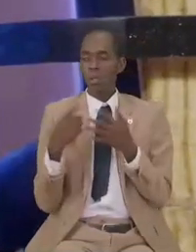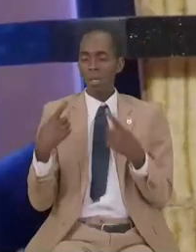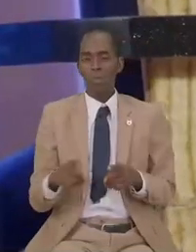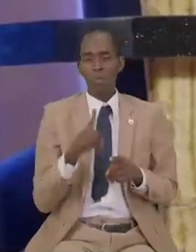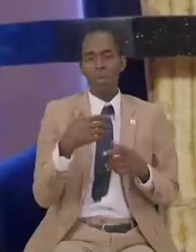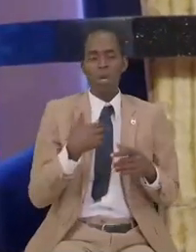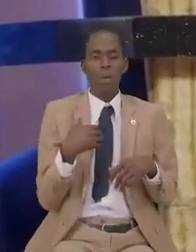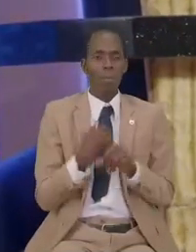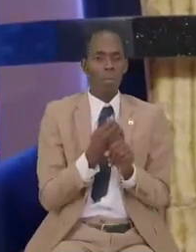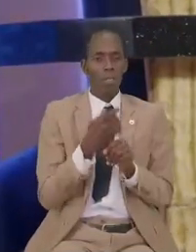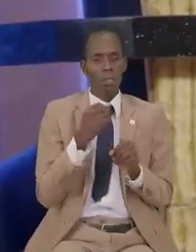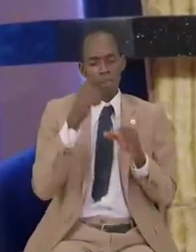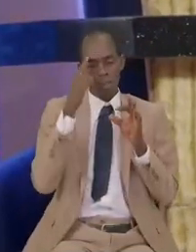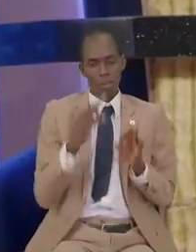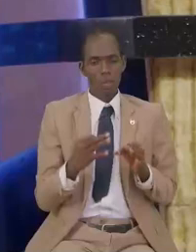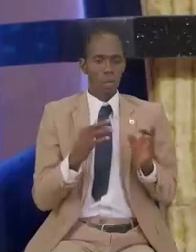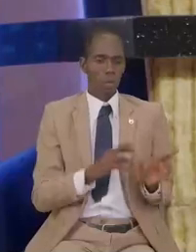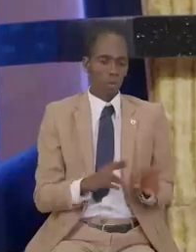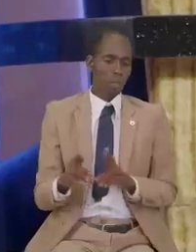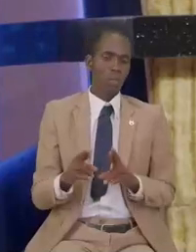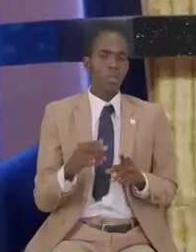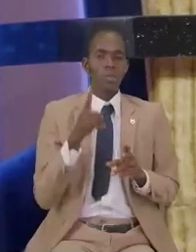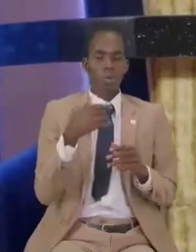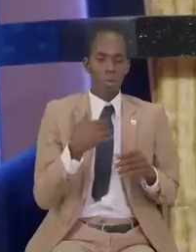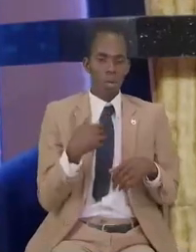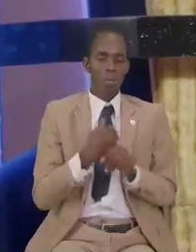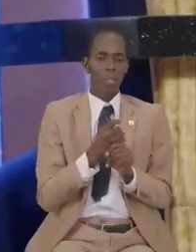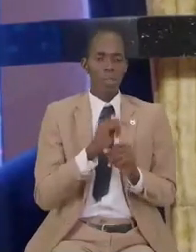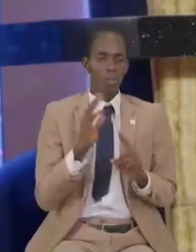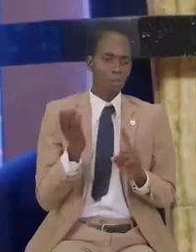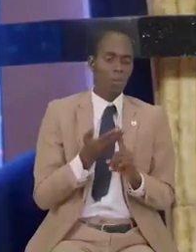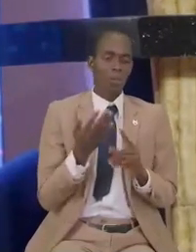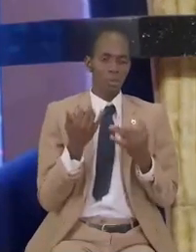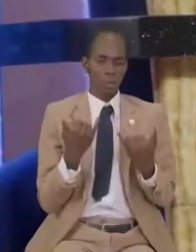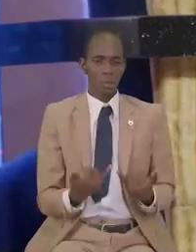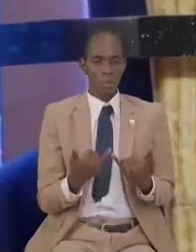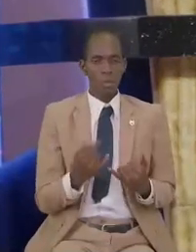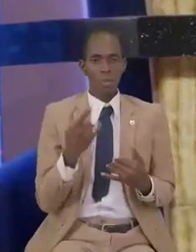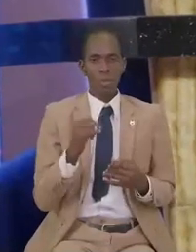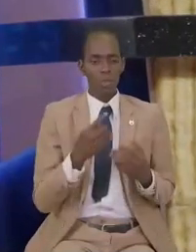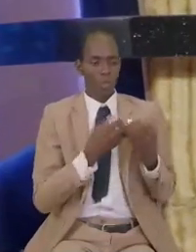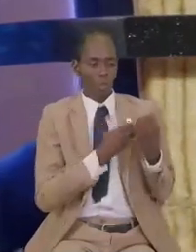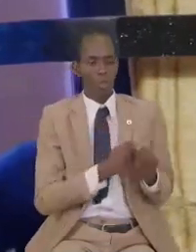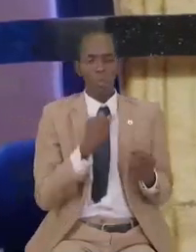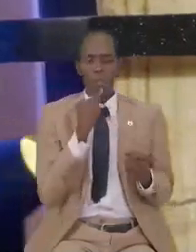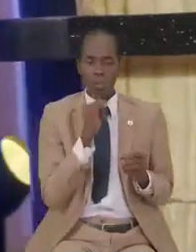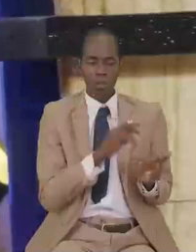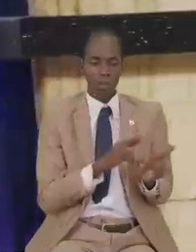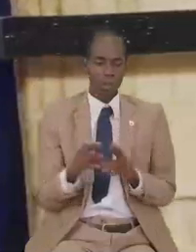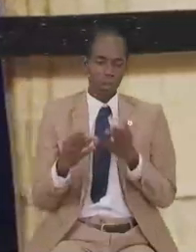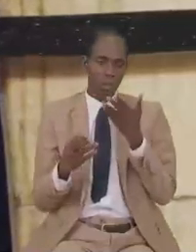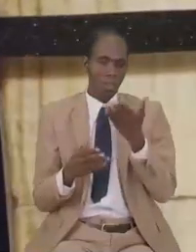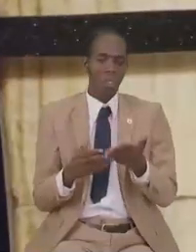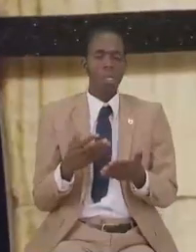décision a déjà été prise. La conviction est déjà reçue. Déjà le courage est au-dedans de toi. Et lorsque